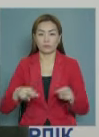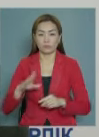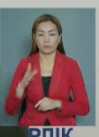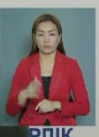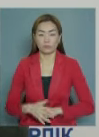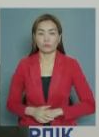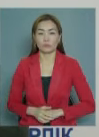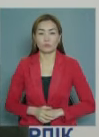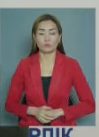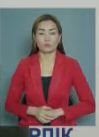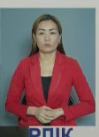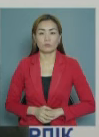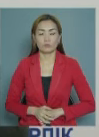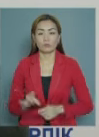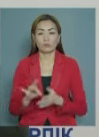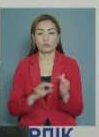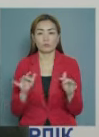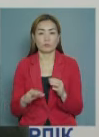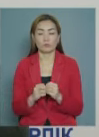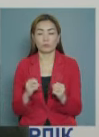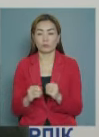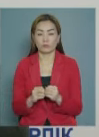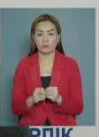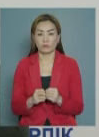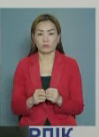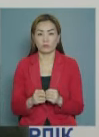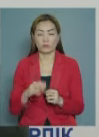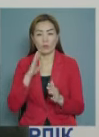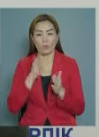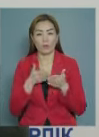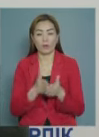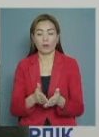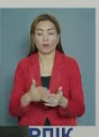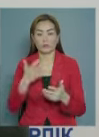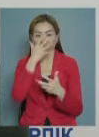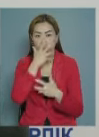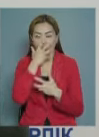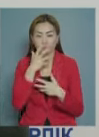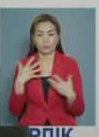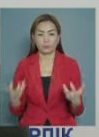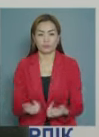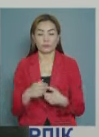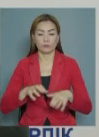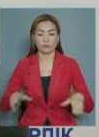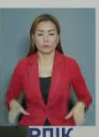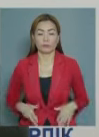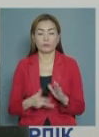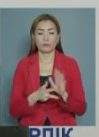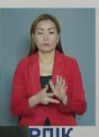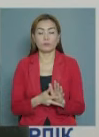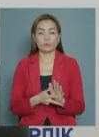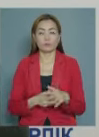Төтенше жағдайларға жедел әрекет ету үшін 10 сүңгірлік жинақ, 42 құтқару жилеттері 8